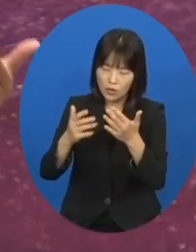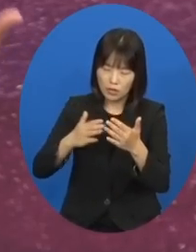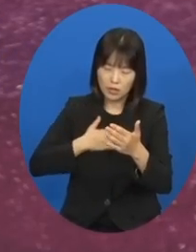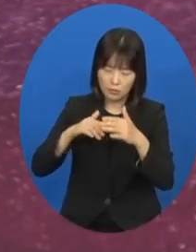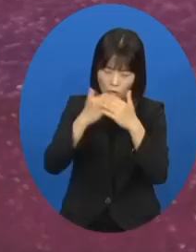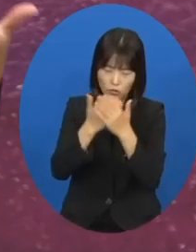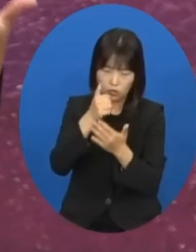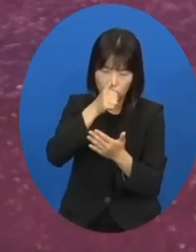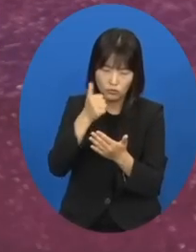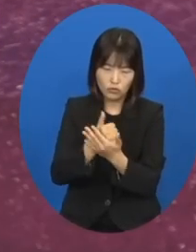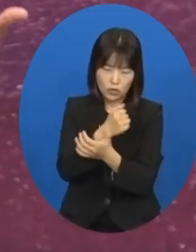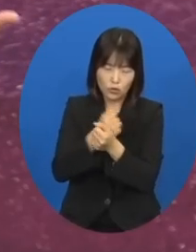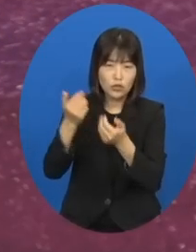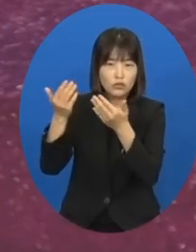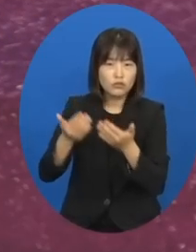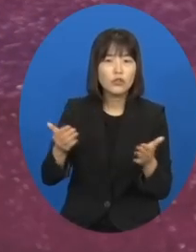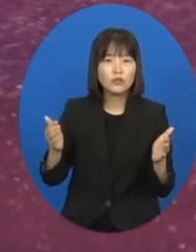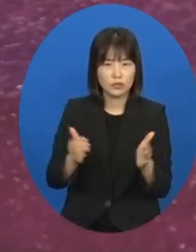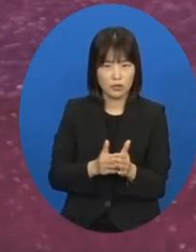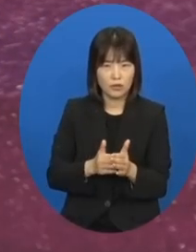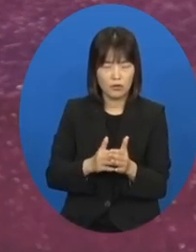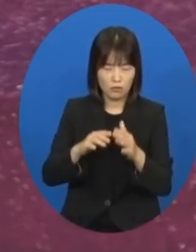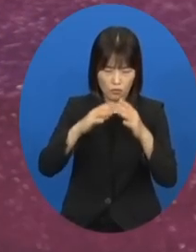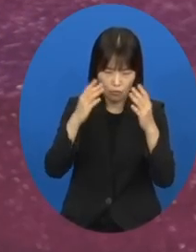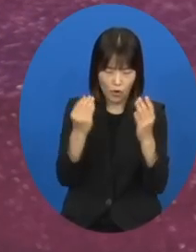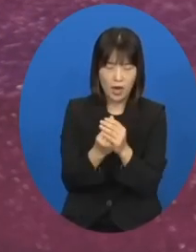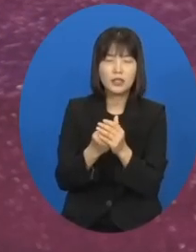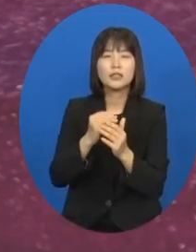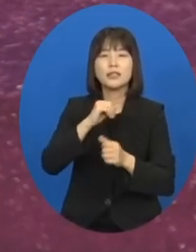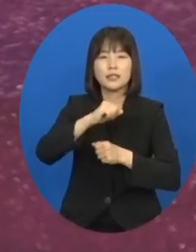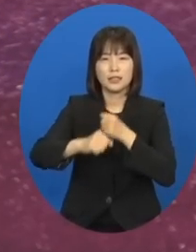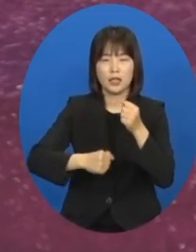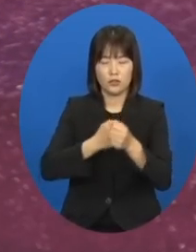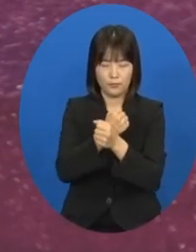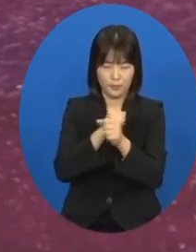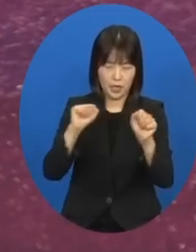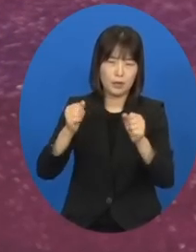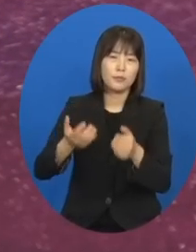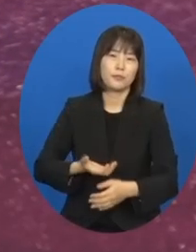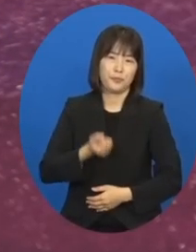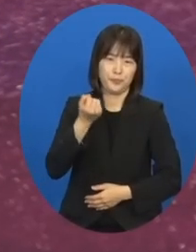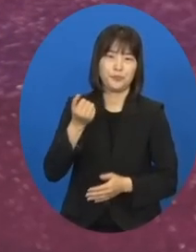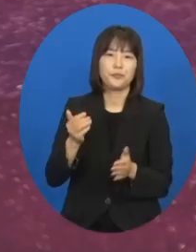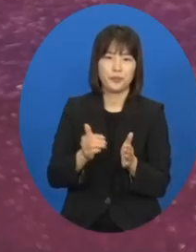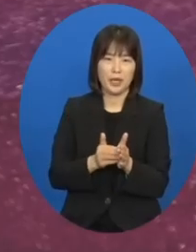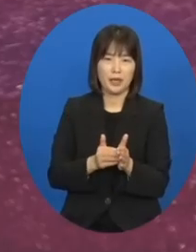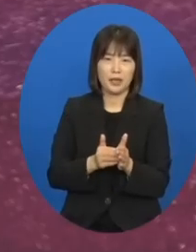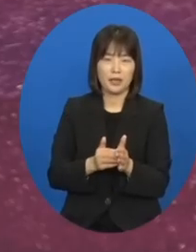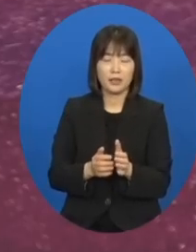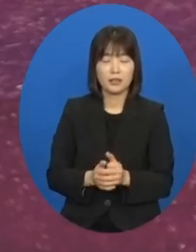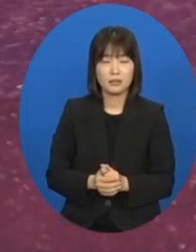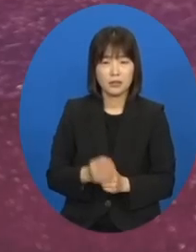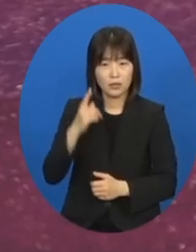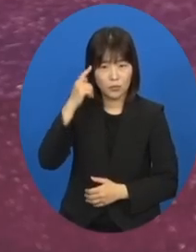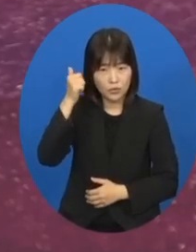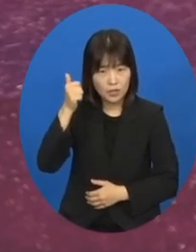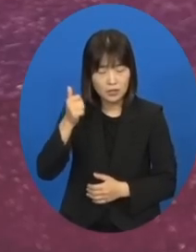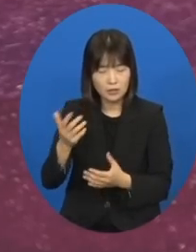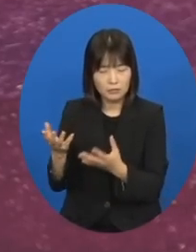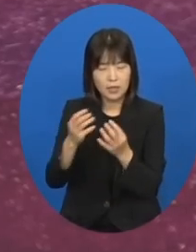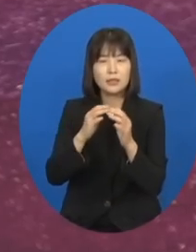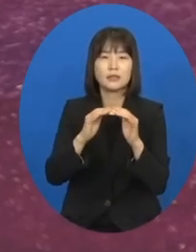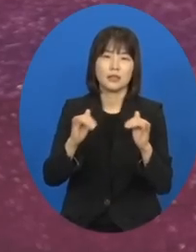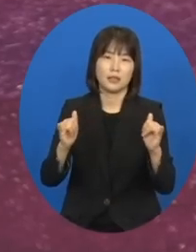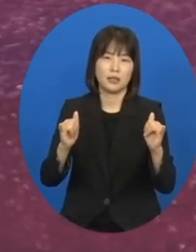사해 주셨구나 완전한 자유와 해방을 누리시게 되었다는 것입니다 그러면서 목사님 많은